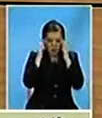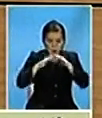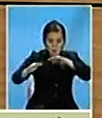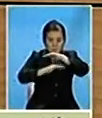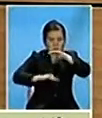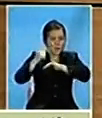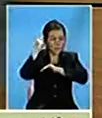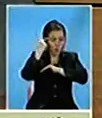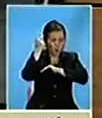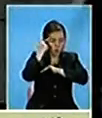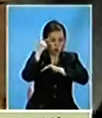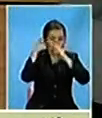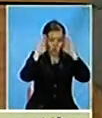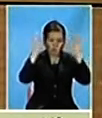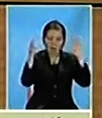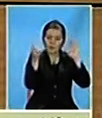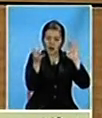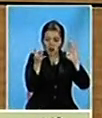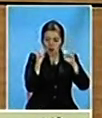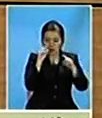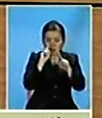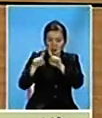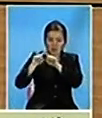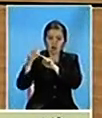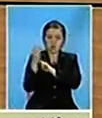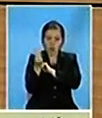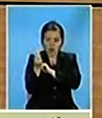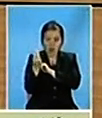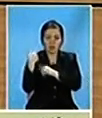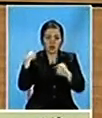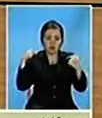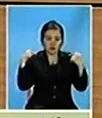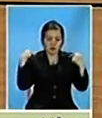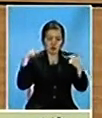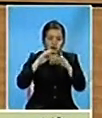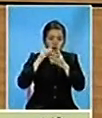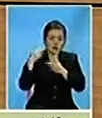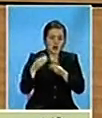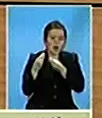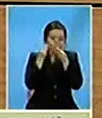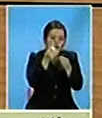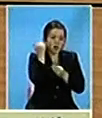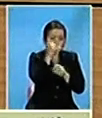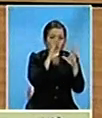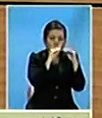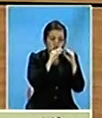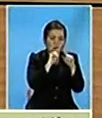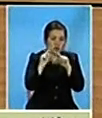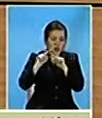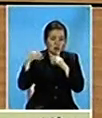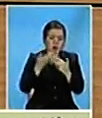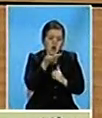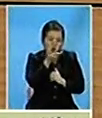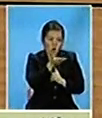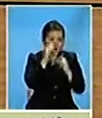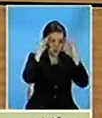รู้ประสบการณ์ประเภทใดบ้างจำนวนเท่าใดที่จะส่งไปก็อาจจะขอให้อาจารย์ที่เคยร่วมงานกับนา